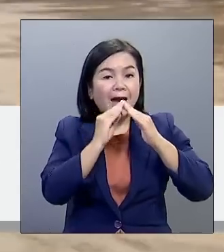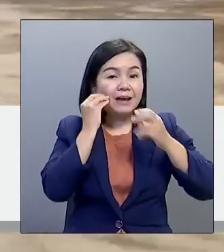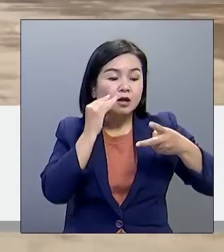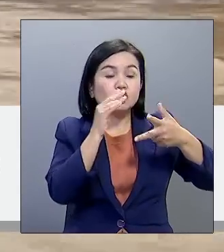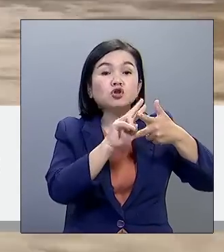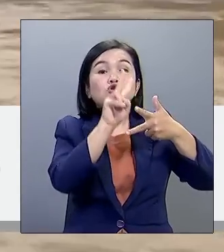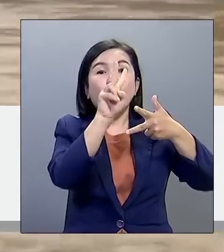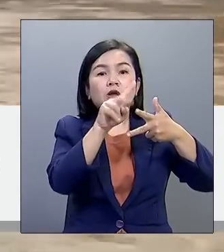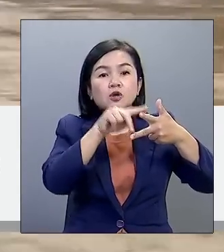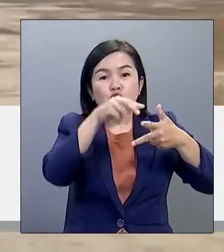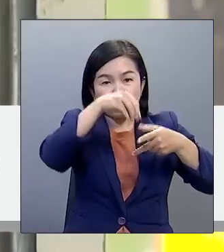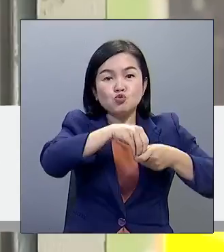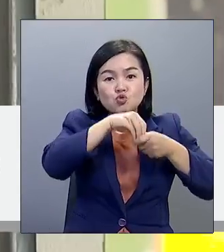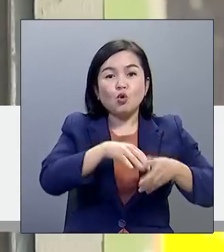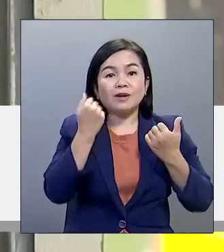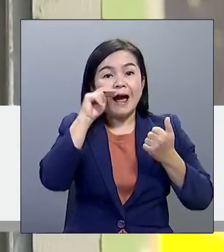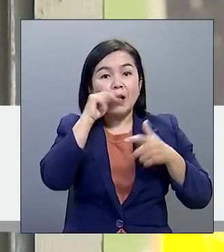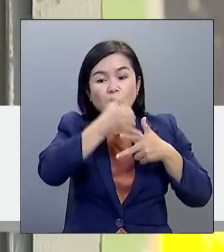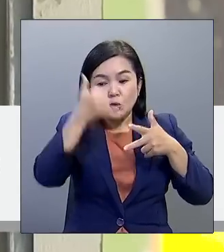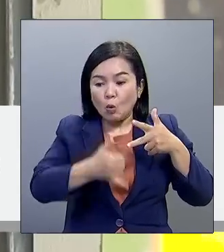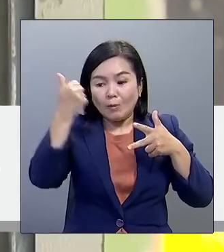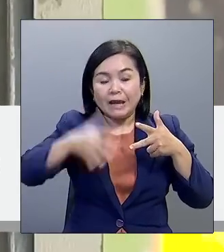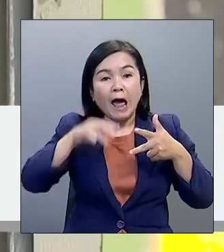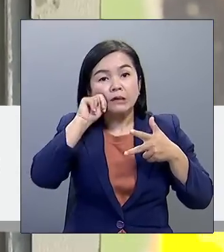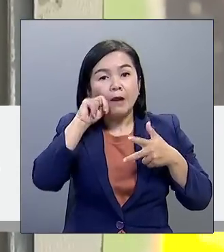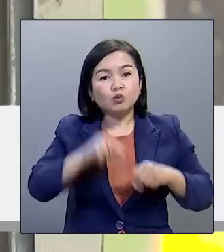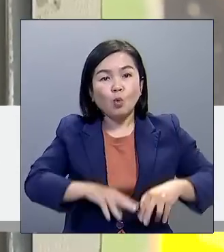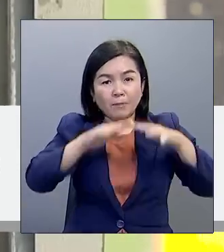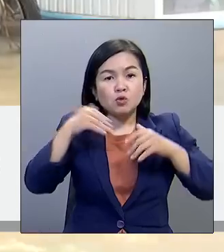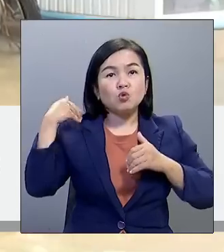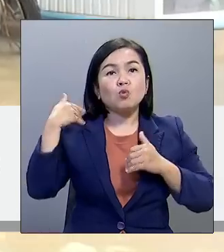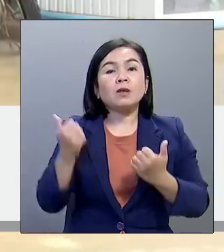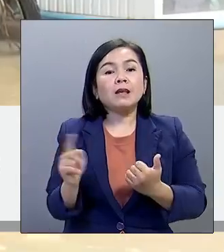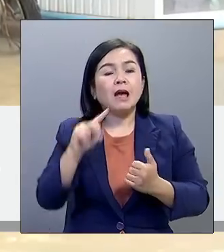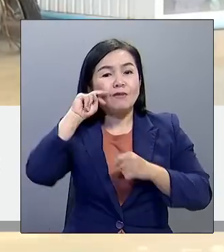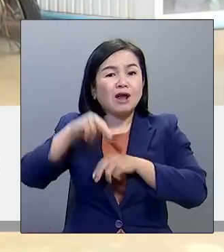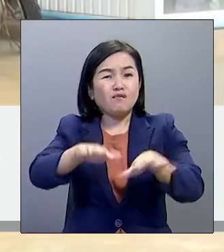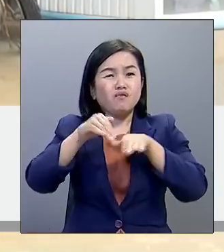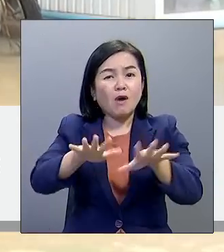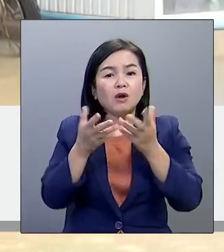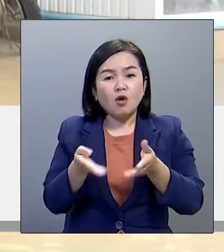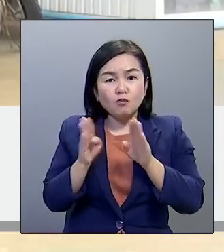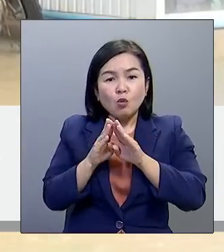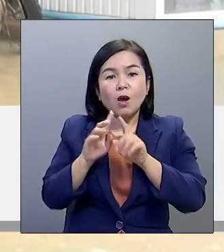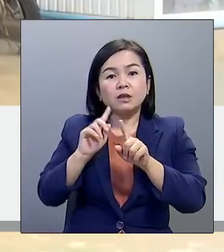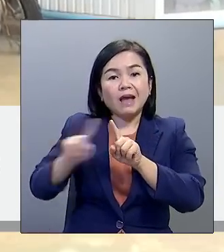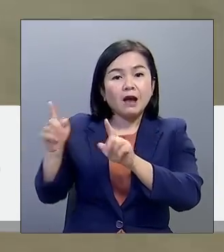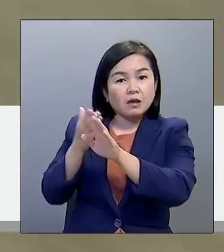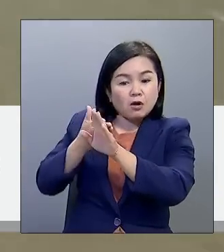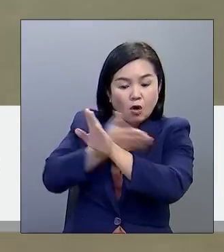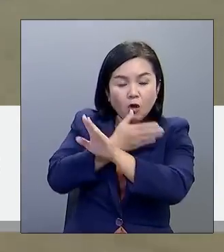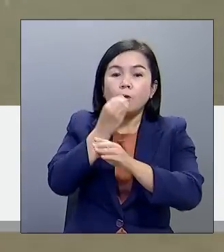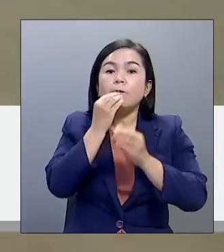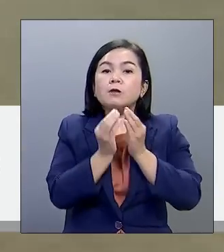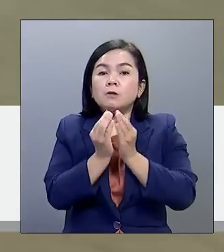ว่าน้ำที่แรงเกินไปจนไม่สามารถเดินฝ่าออกมาภายนอกได้ค่ะแต่ว่าหลายครอบครัวนั้นก็ได้มีการเตรียมตัวในการตุนอาหาร